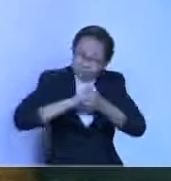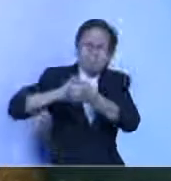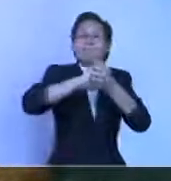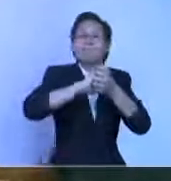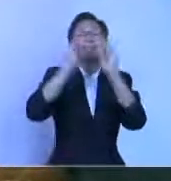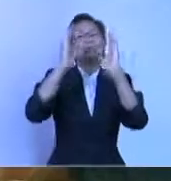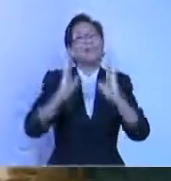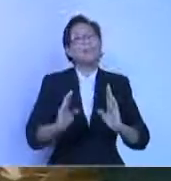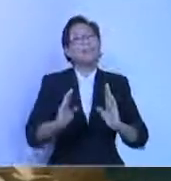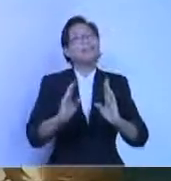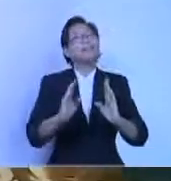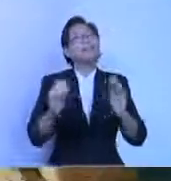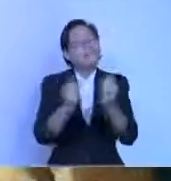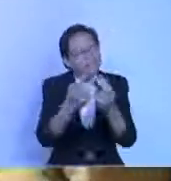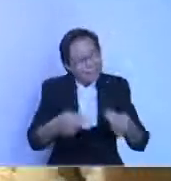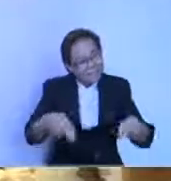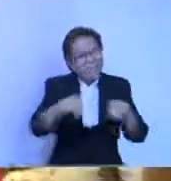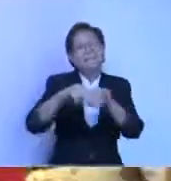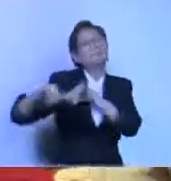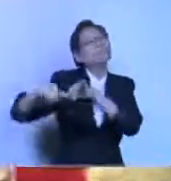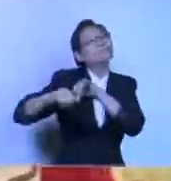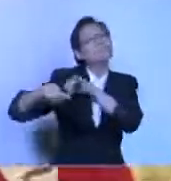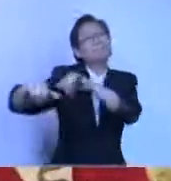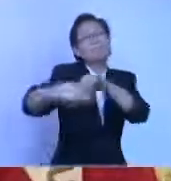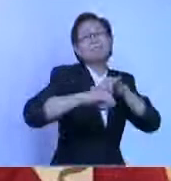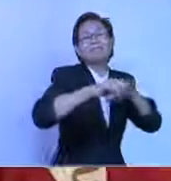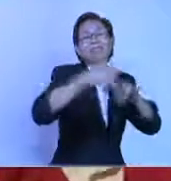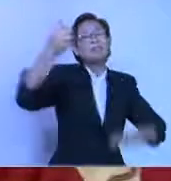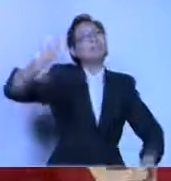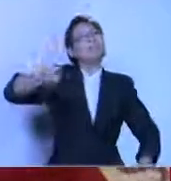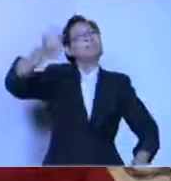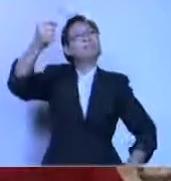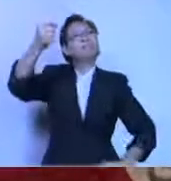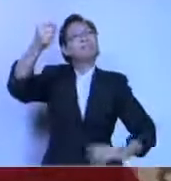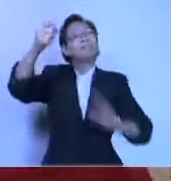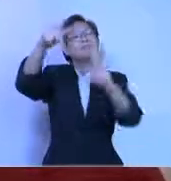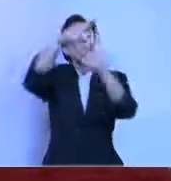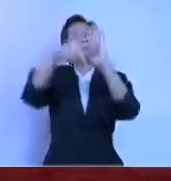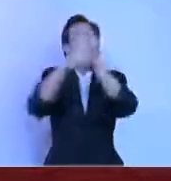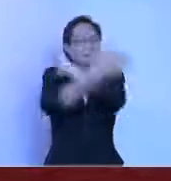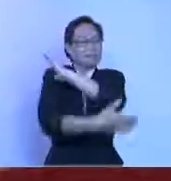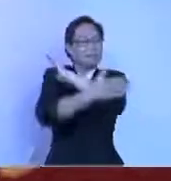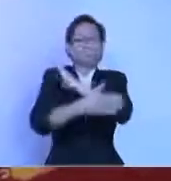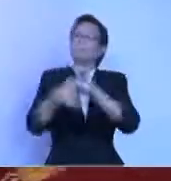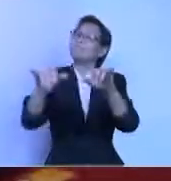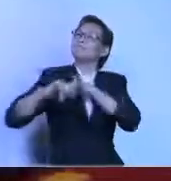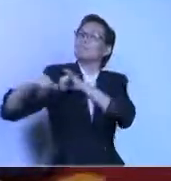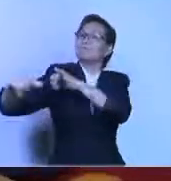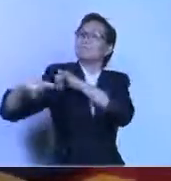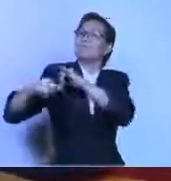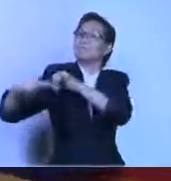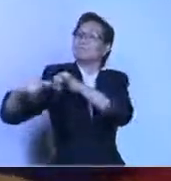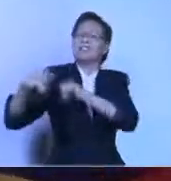yang fine nilai-nilai yang sama Oh iya memegang pada visit kenegaraan yang sama